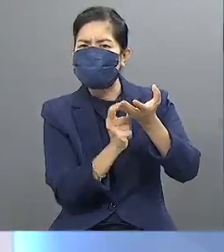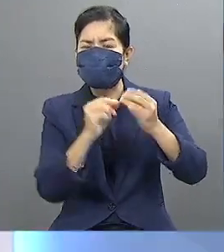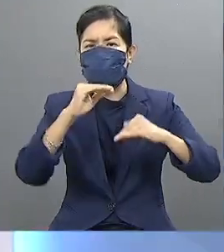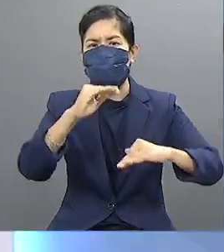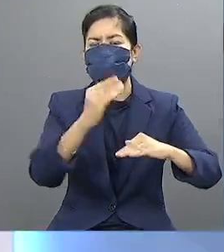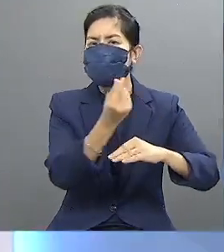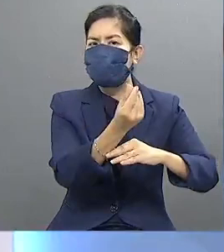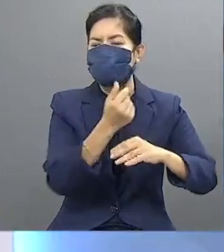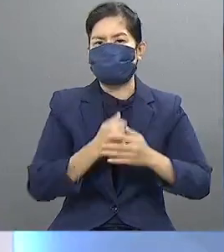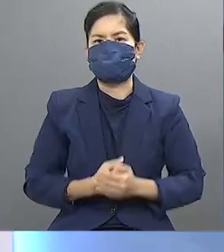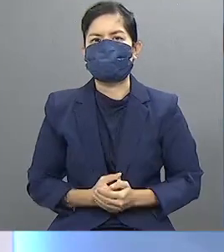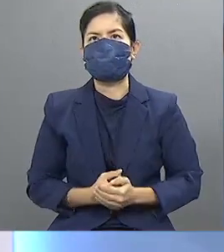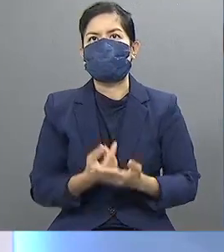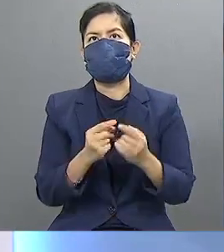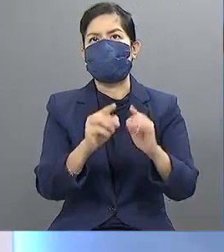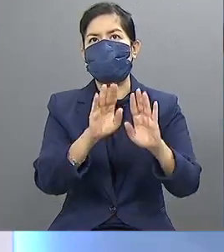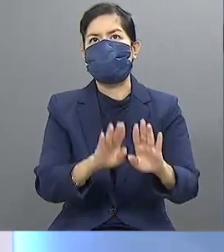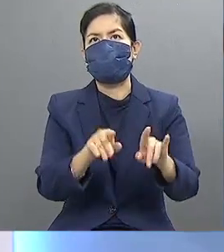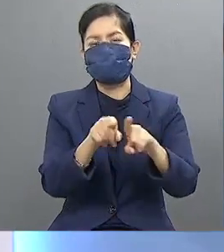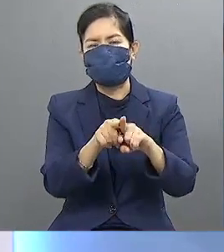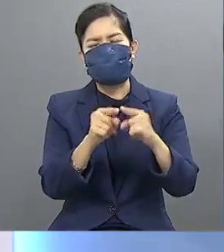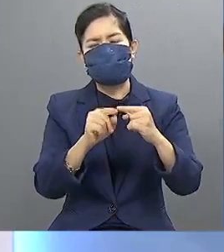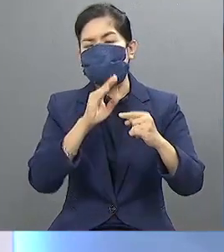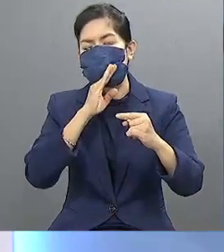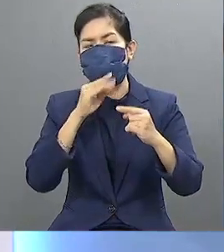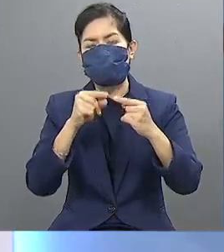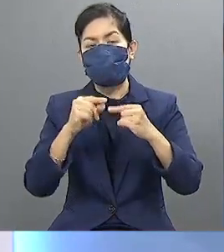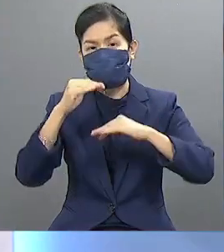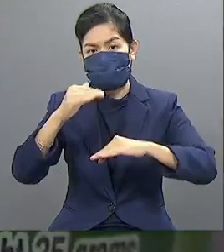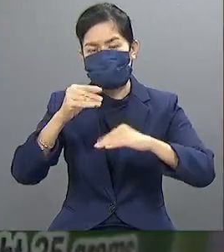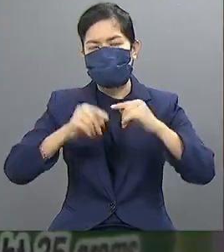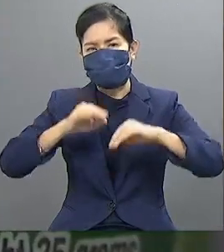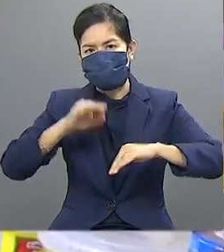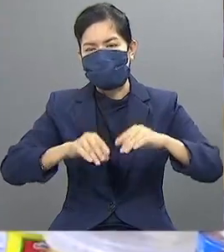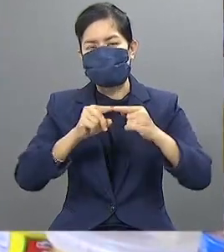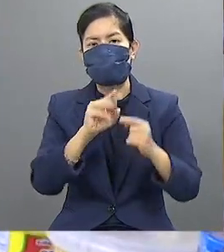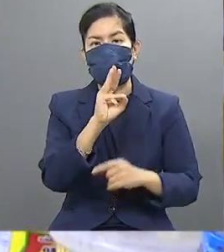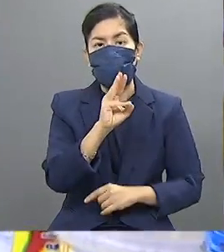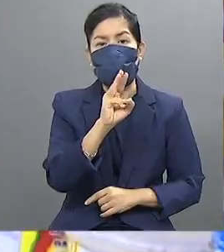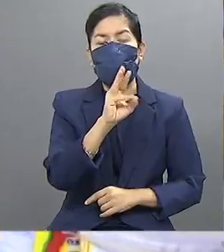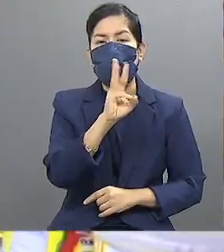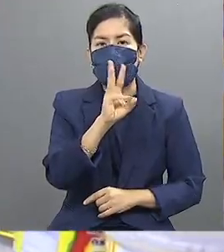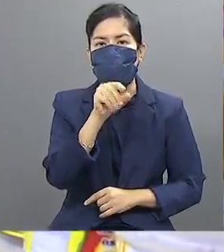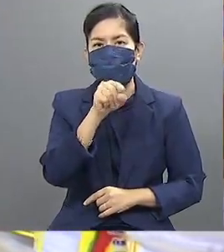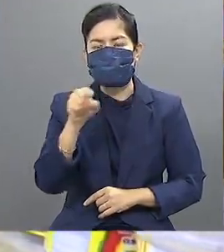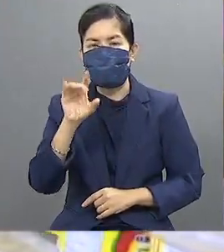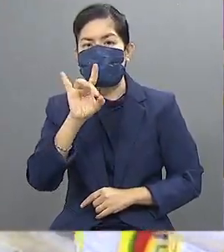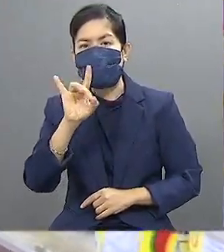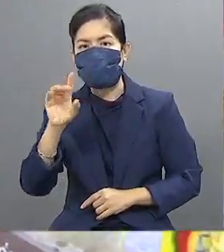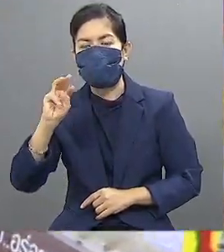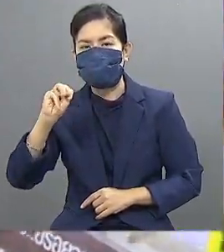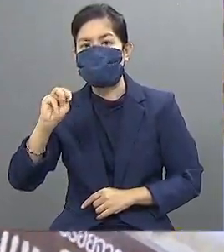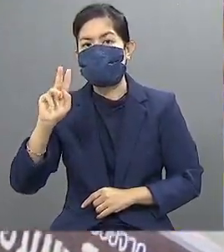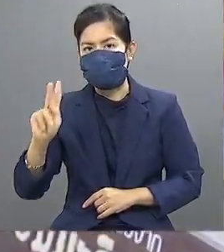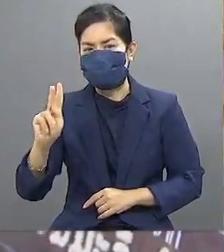พร้อมบริโภคจานเดียวเนี่ยนะครับก็ประมาณ600ถึง800มิลลิกรัมไม่ควรจะเกิน ไม่ควรเกินนี ้ ถ้าดูแล้วเกินตัวเลขเนี้ยไม่